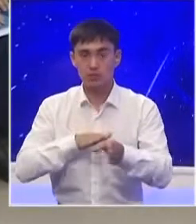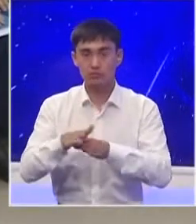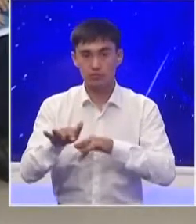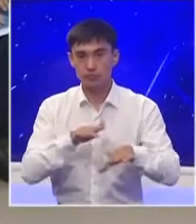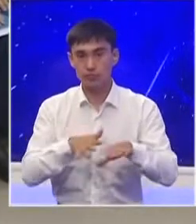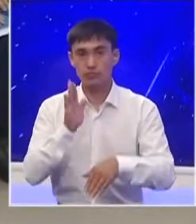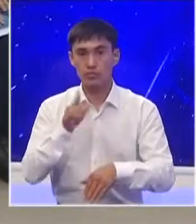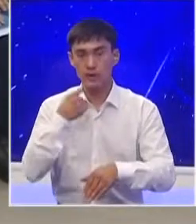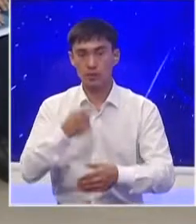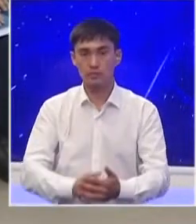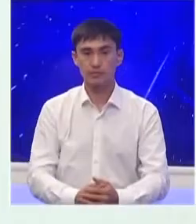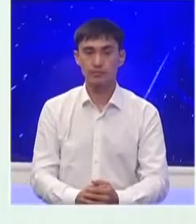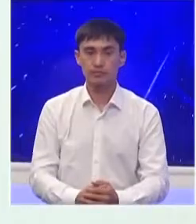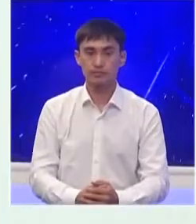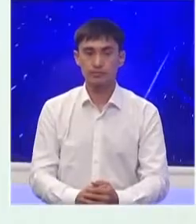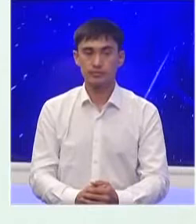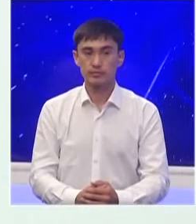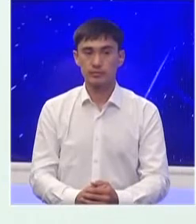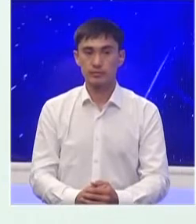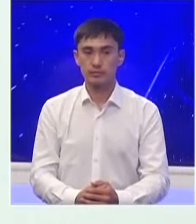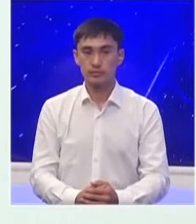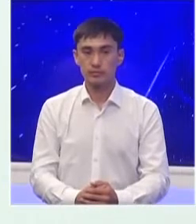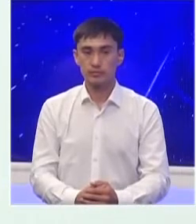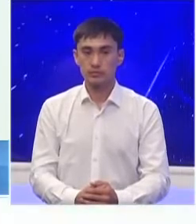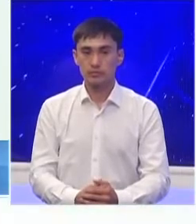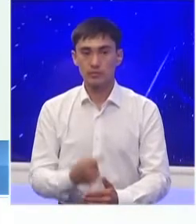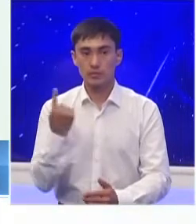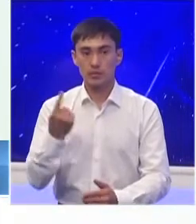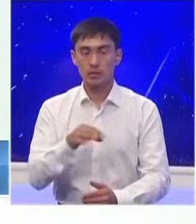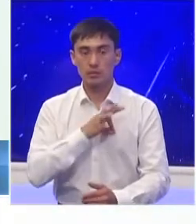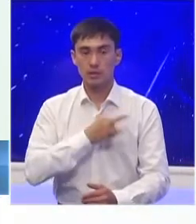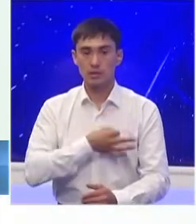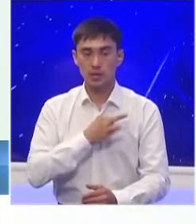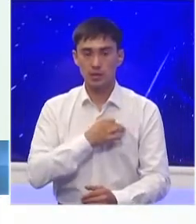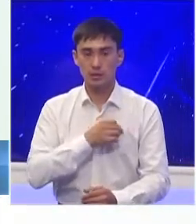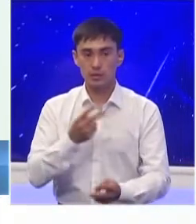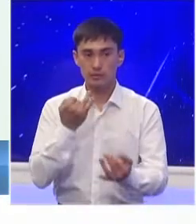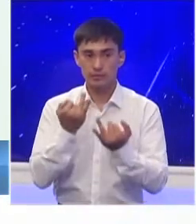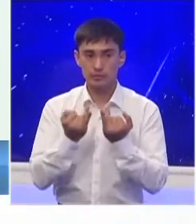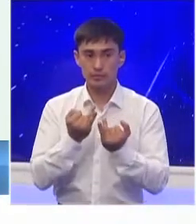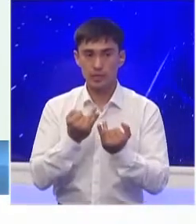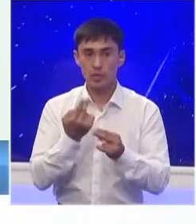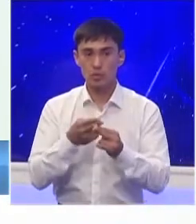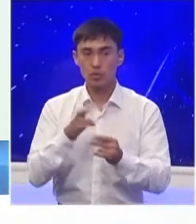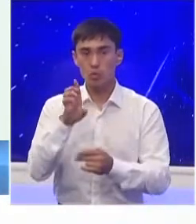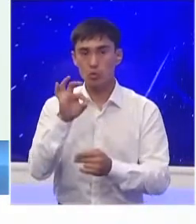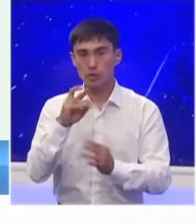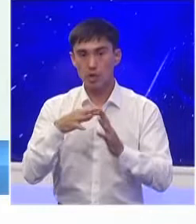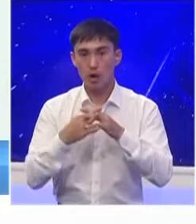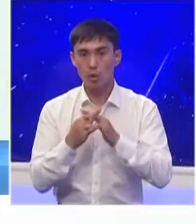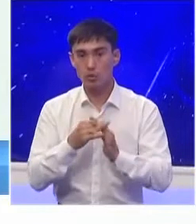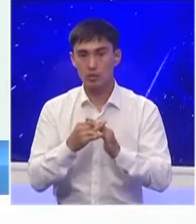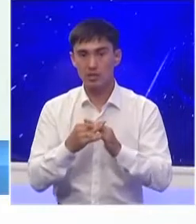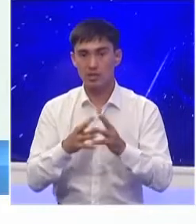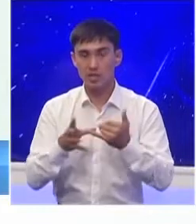шаралар атқарылатынын мәлімдеді. Жаңа заңгер Бақытжан Жұмағұлы осы Бостан ауылының, Бостан өндірістік